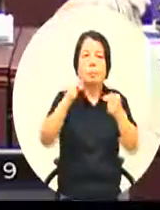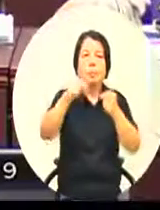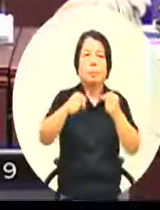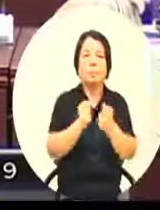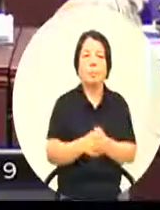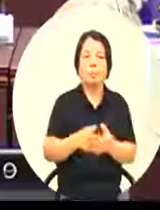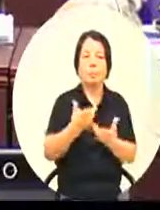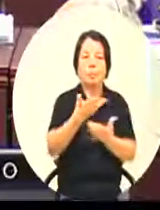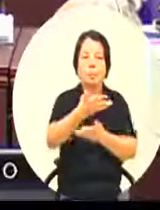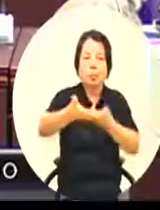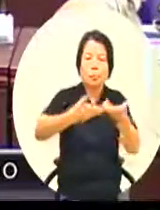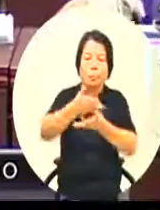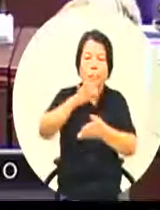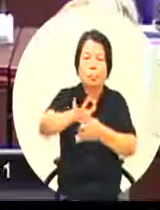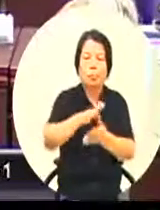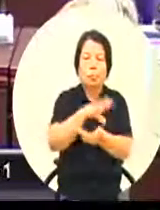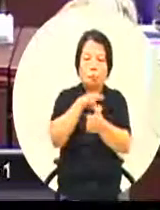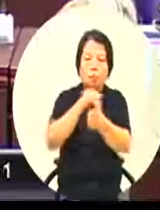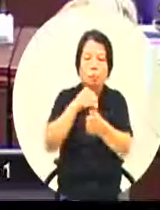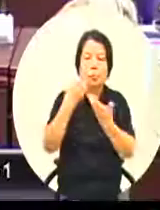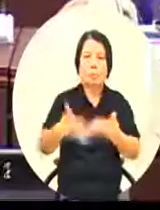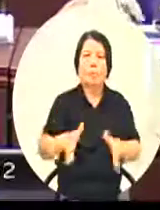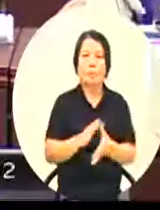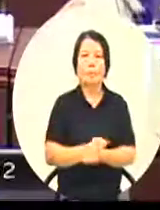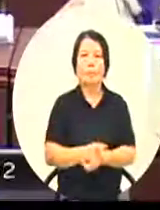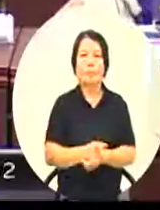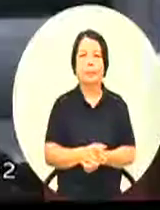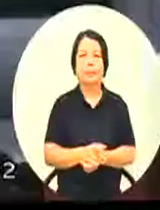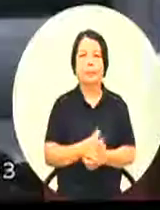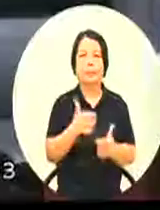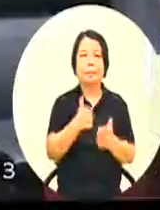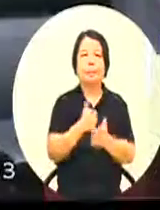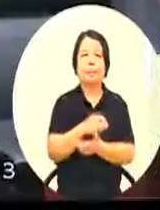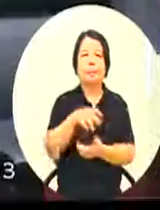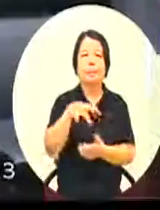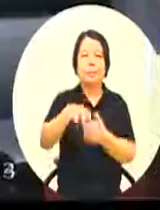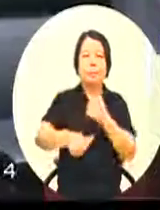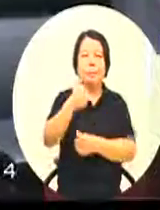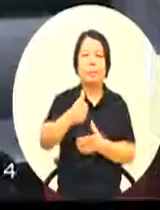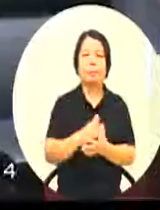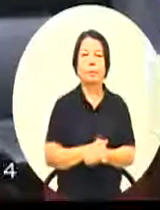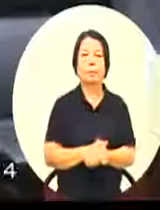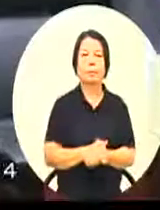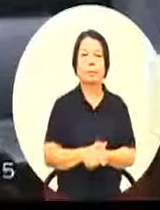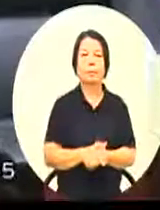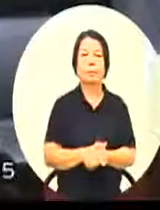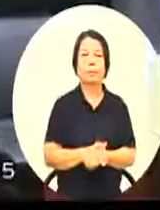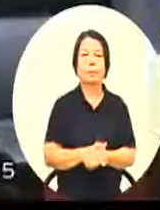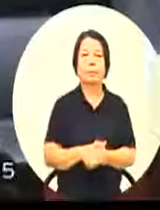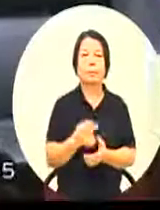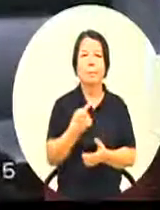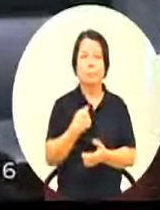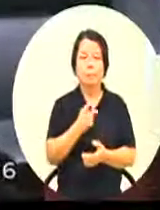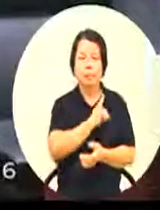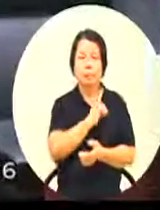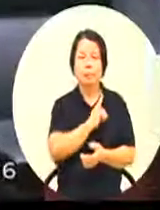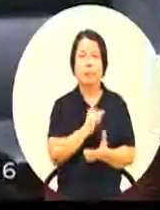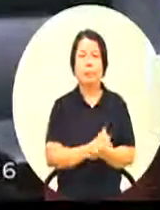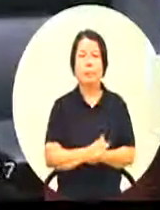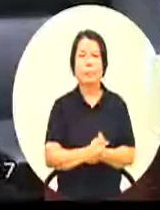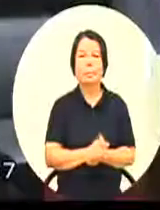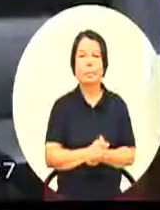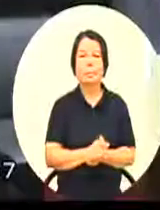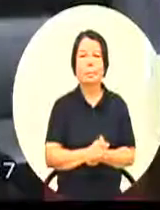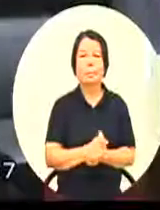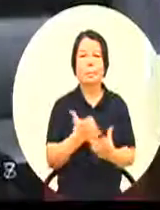习到非常非常的多。 是，谢谢局长。因为我自己本身哈，我自己也